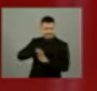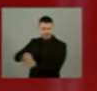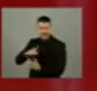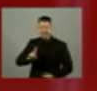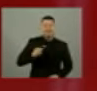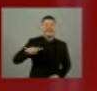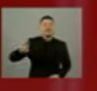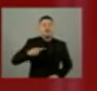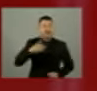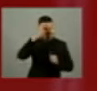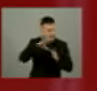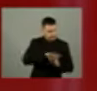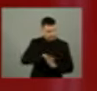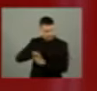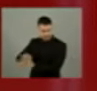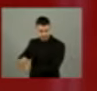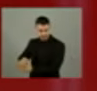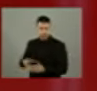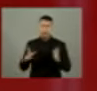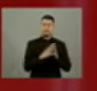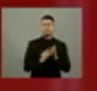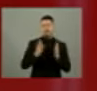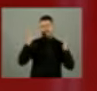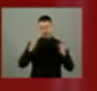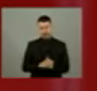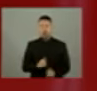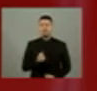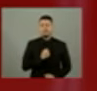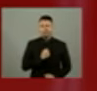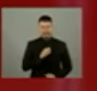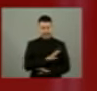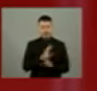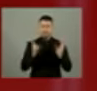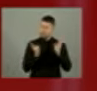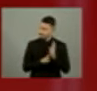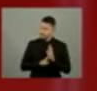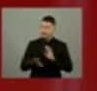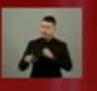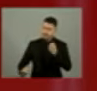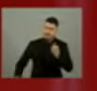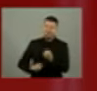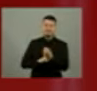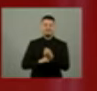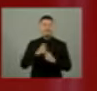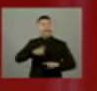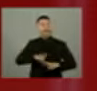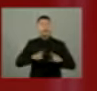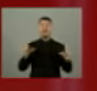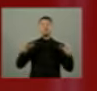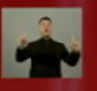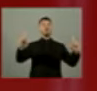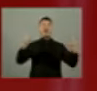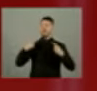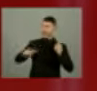πραγματικά όποια πρόβλεψη και να κάνει αυτή τη στιγμή κάποιος, η μόνη πρόβλεψη ασφαλής είναι ότι ο ΣΥΡΙΖΑ είναι βαριά τραυματισμένος αυτή τη